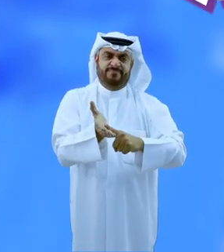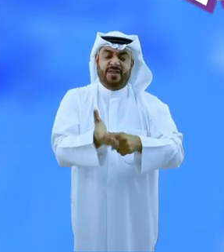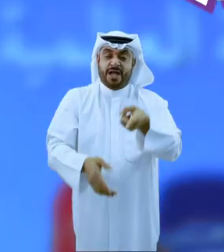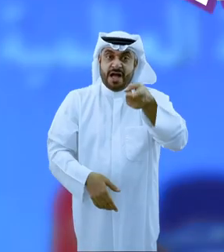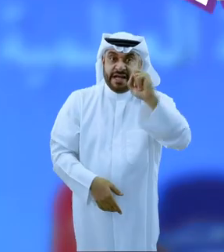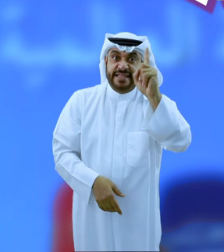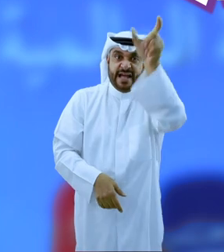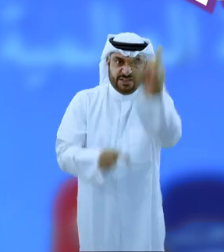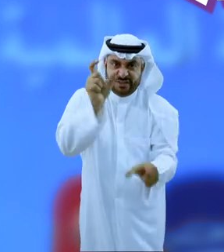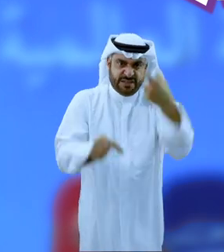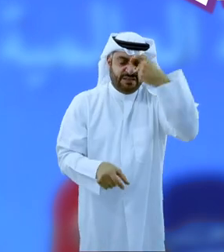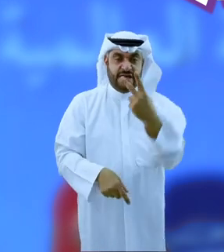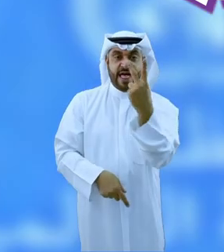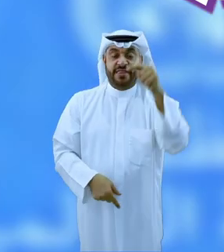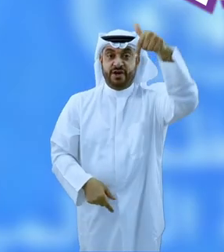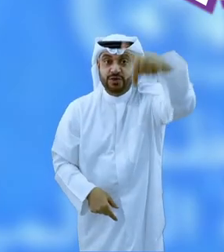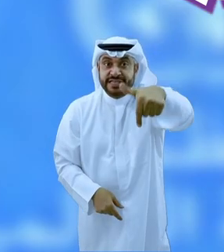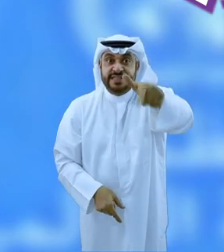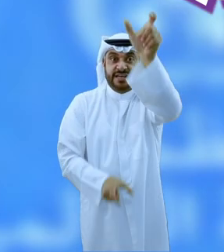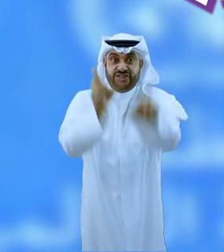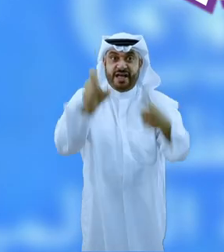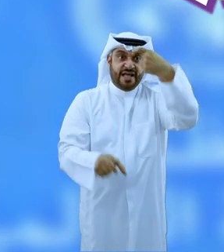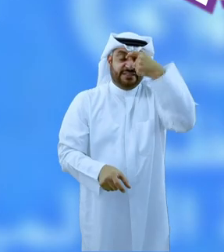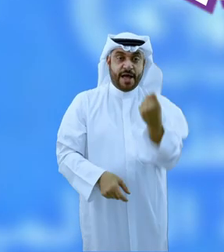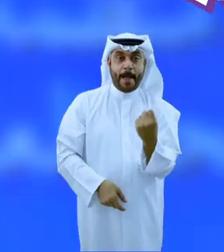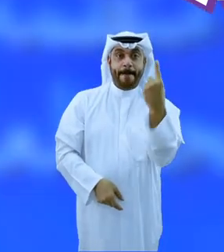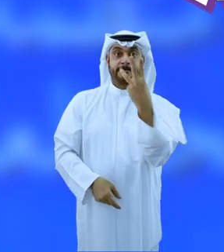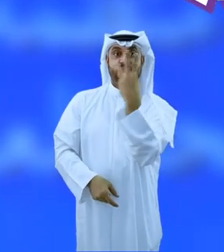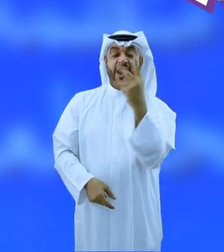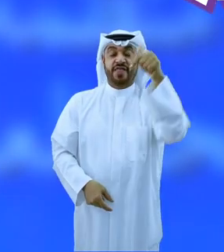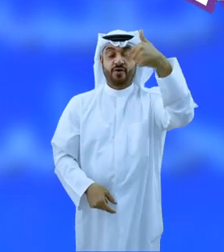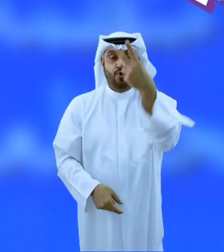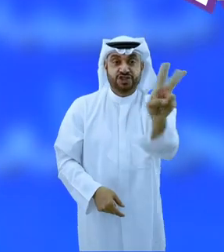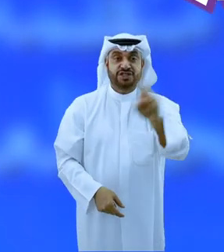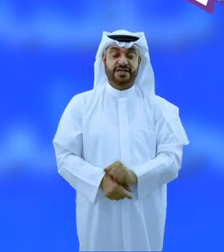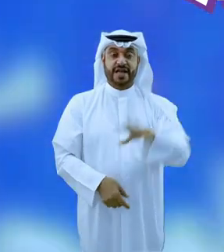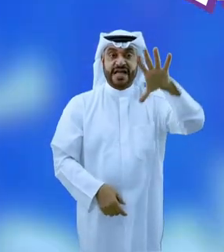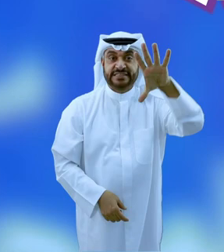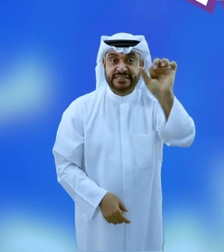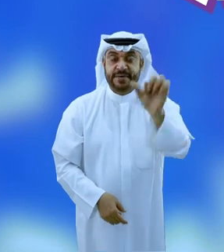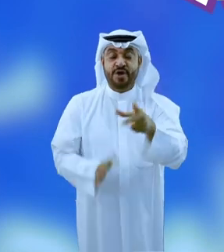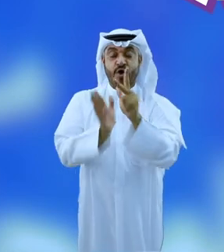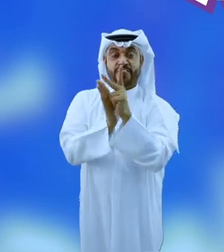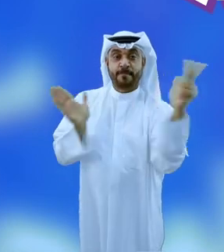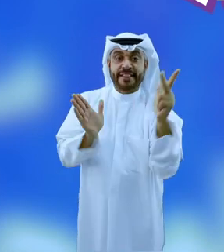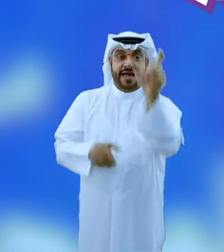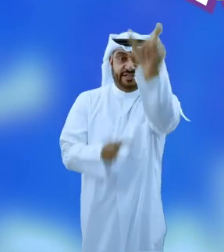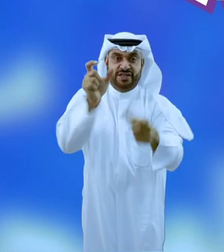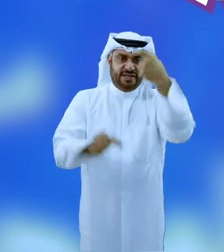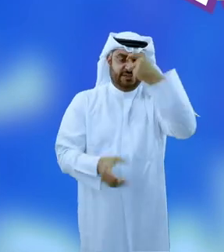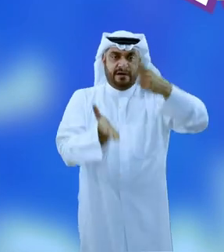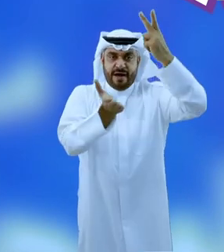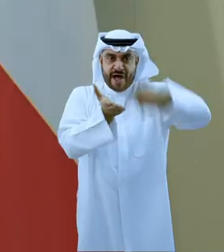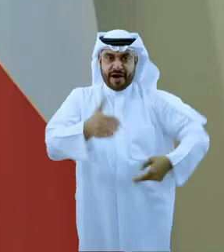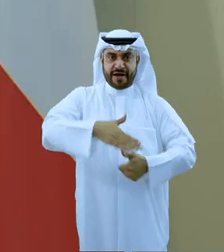المستجد، 11 حالة، 62 حالة، 123 حالة، 918